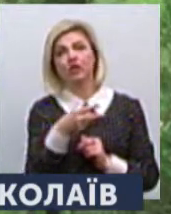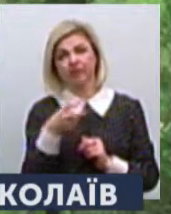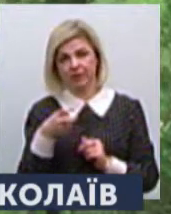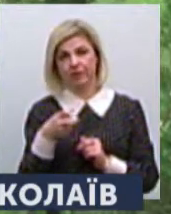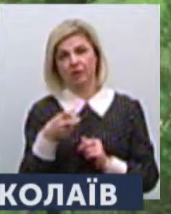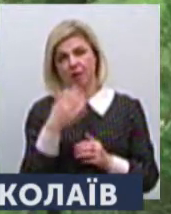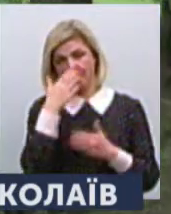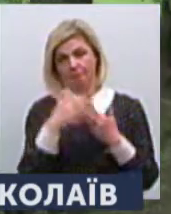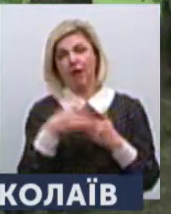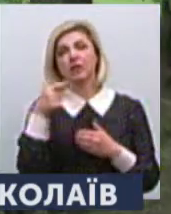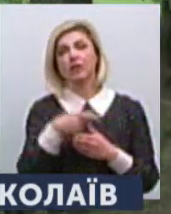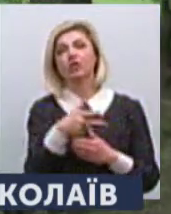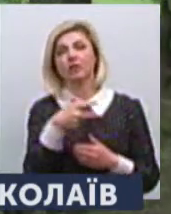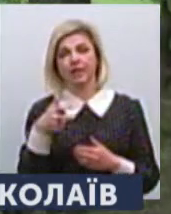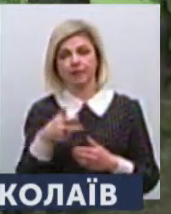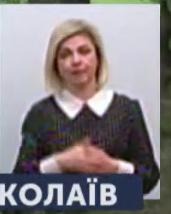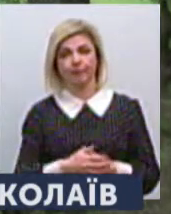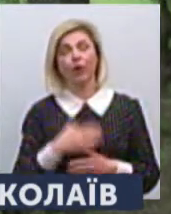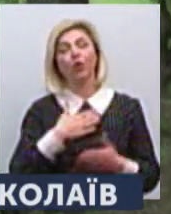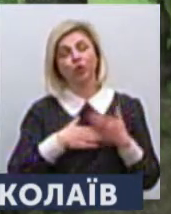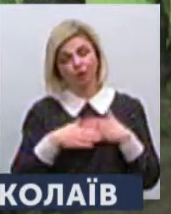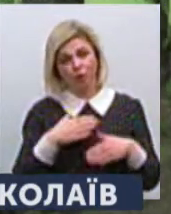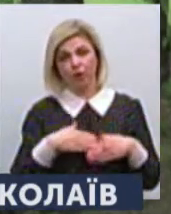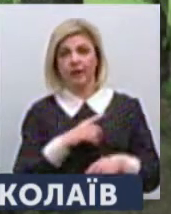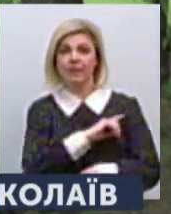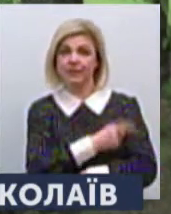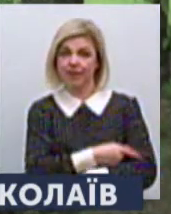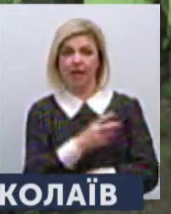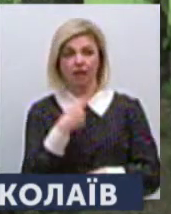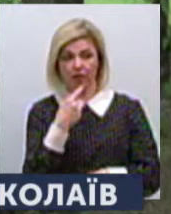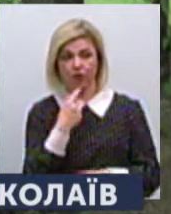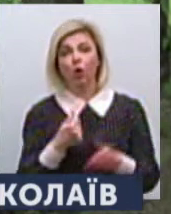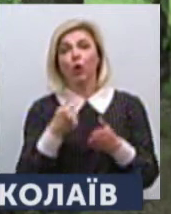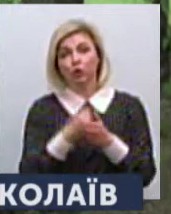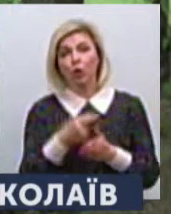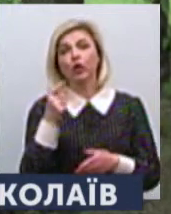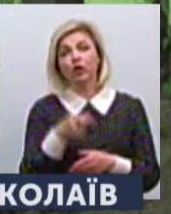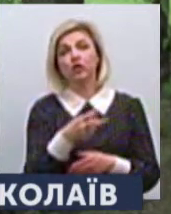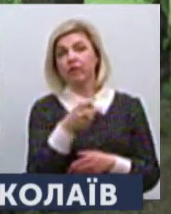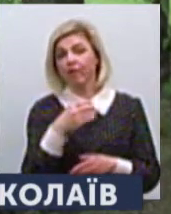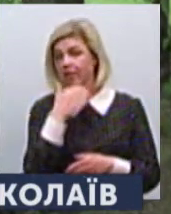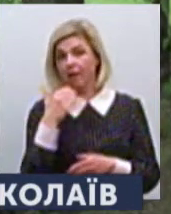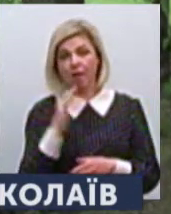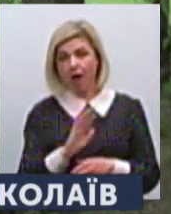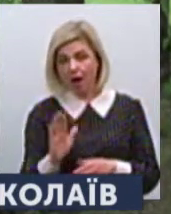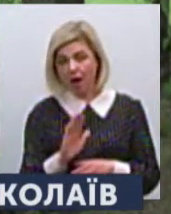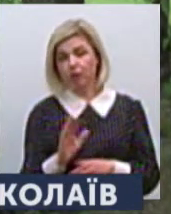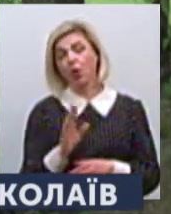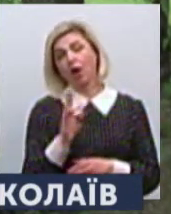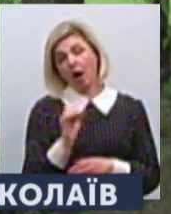майже 1300. Задоволені сильно не скажеш, але до 1200 це не багато, 1300 гривень,